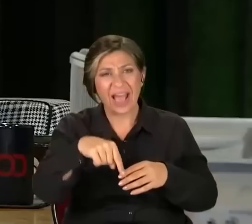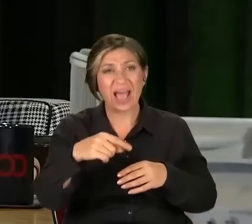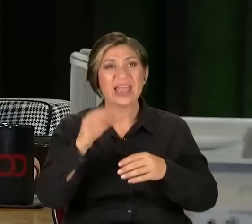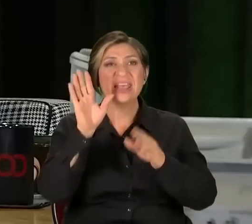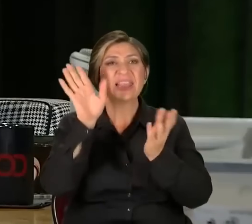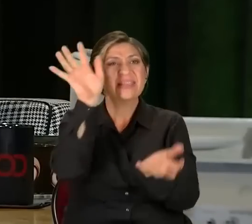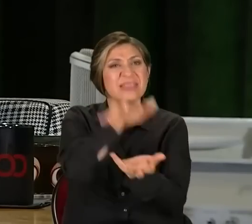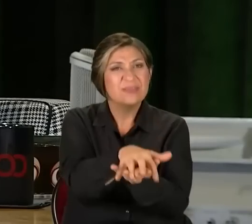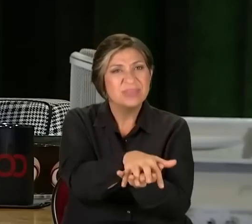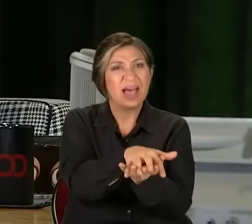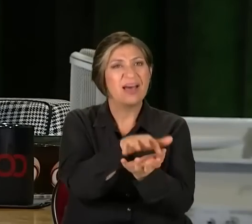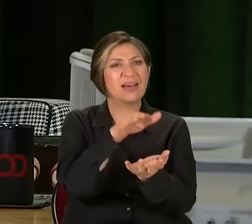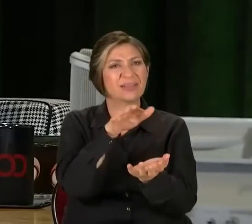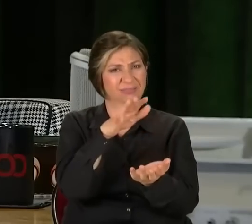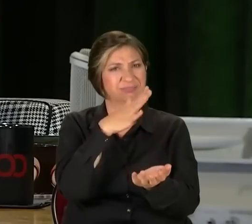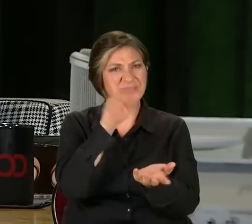timsahlarla